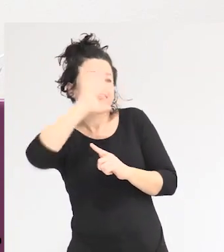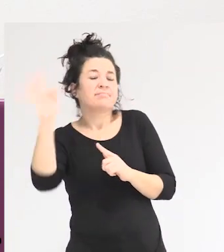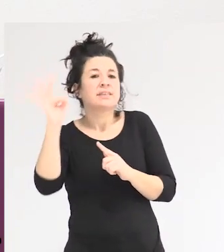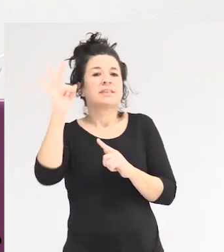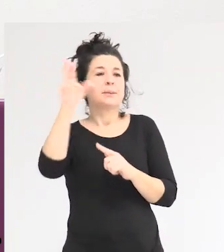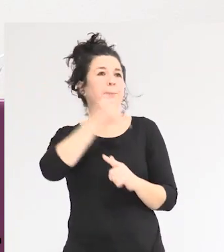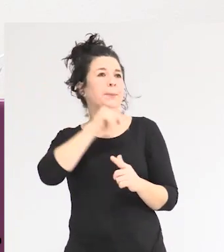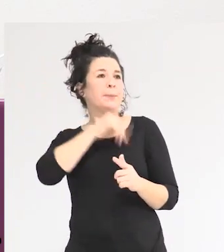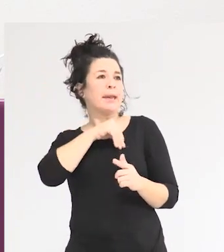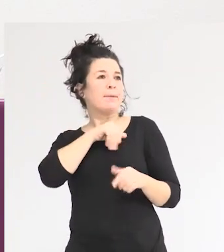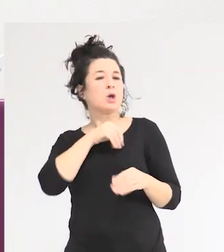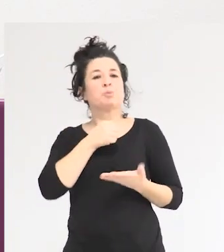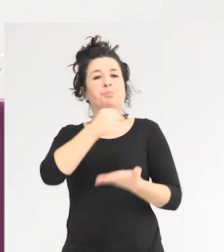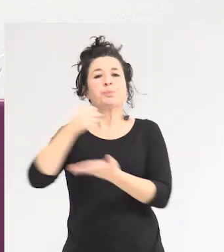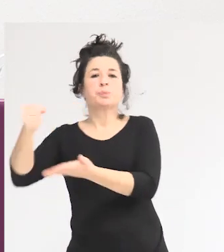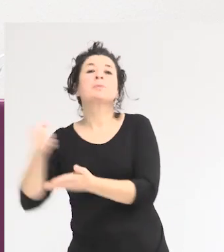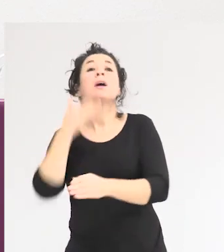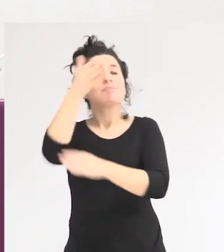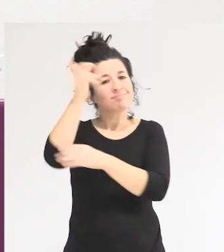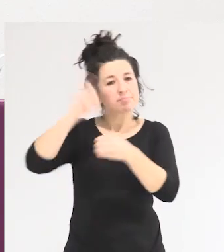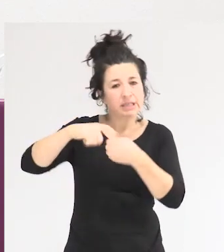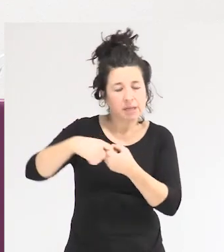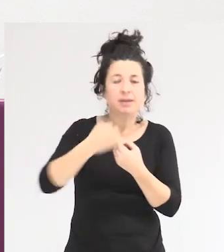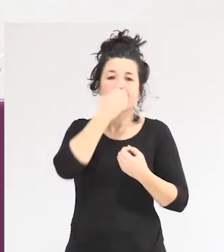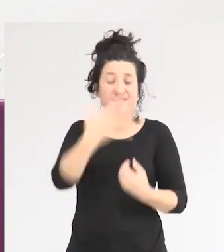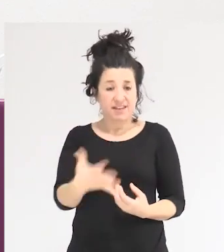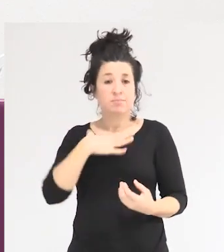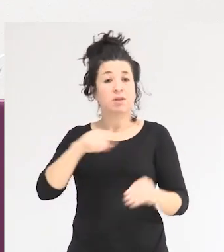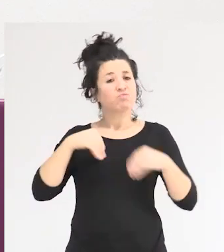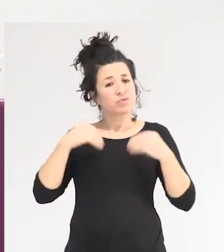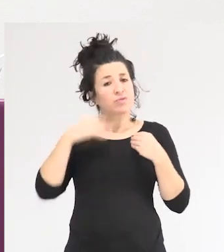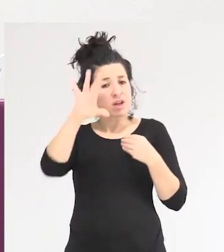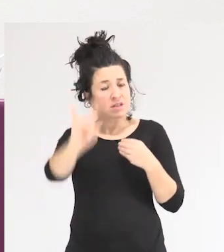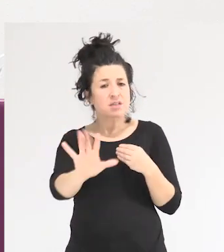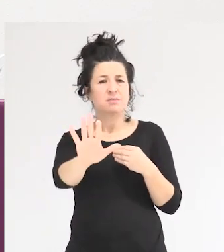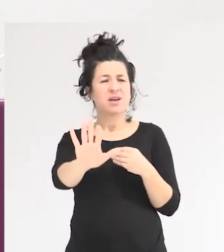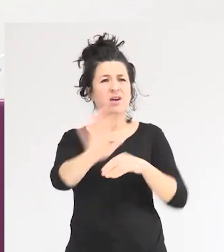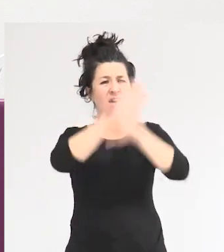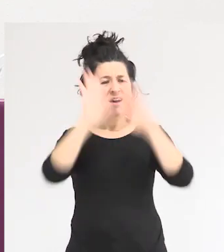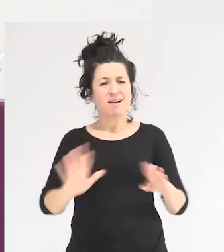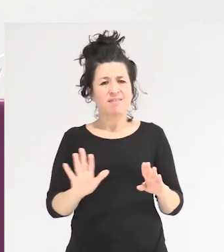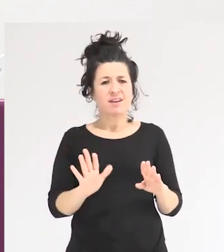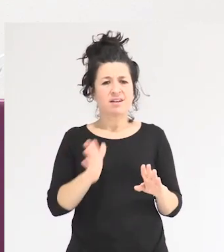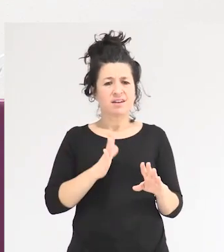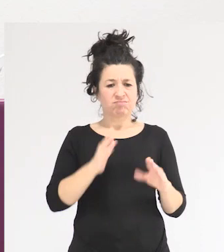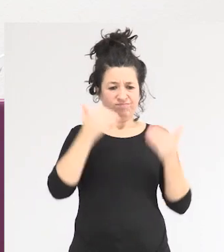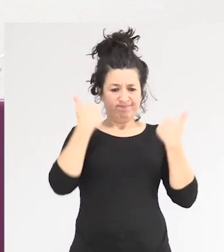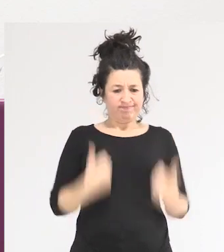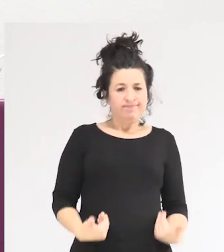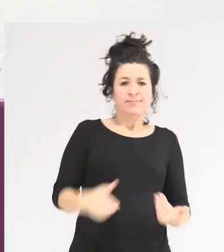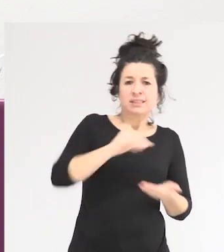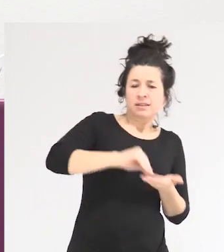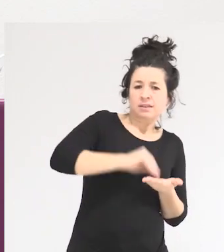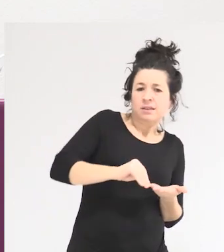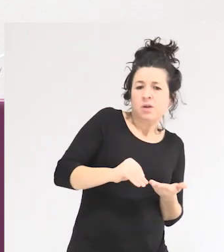sari banaketetara joatea eta, bueno, ondo dago, disfrutatu daiteke, baina ez da idazlearen mamia, ez? Eta